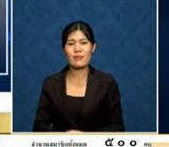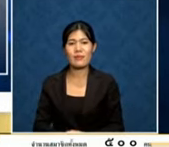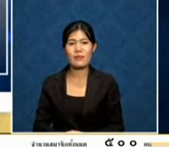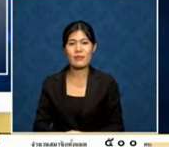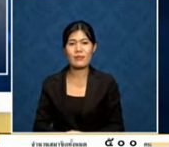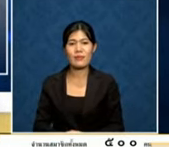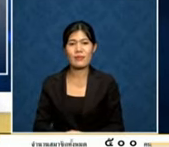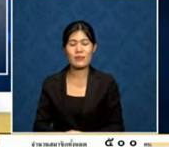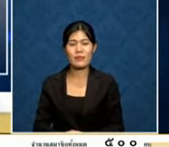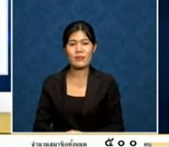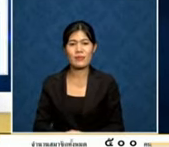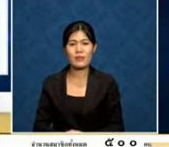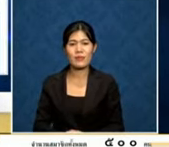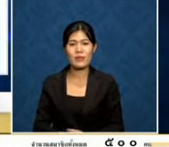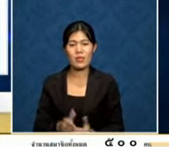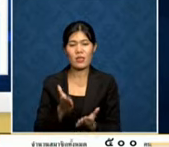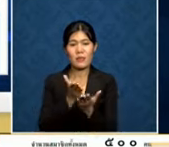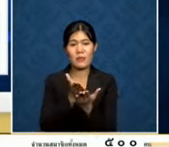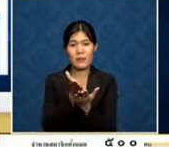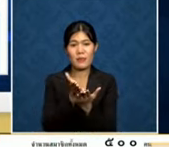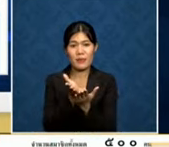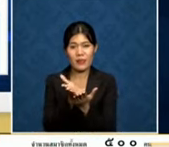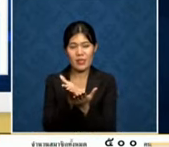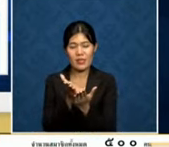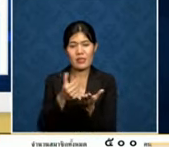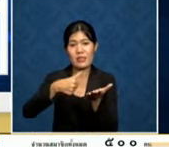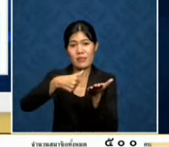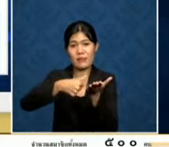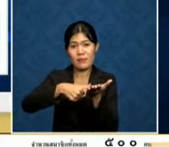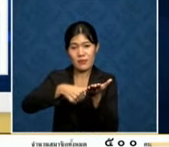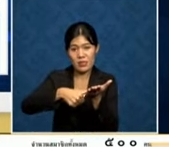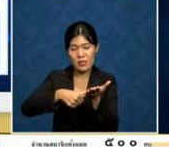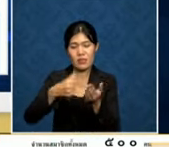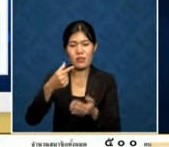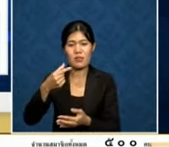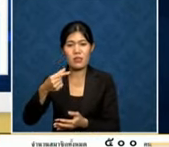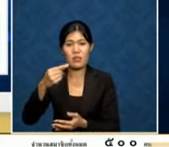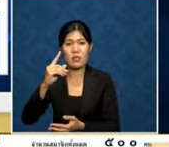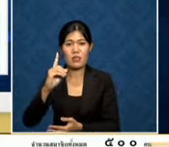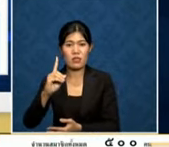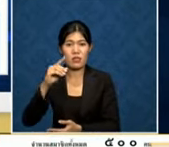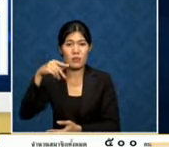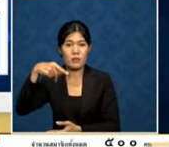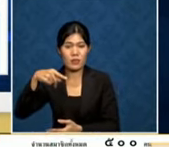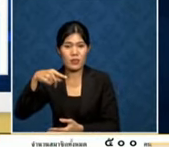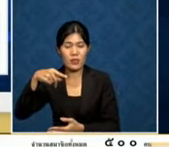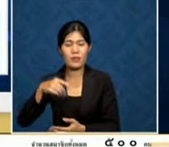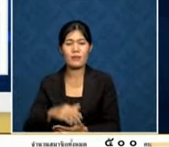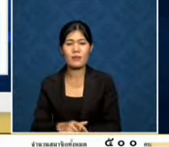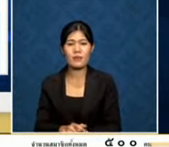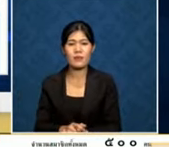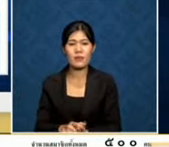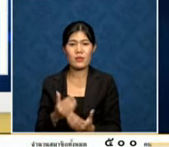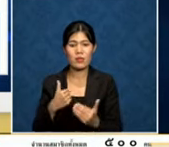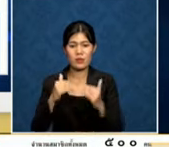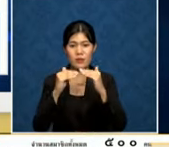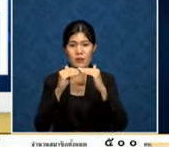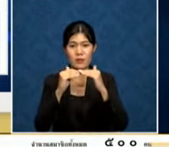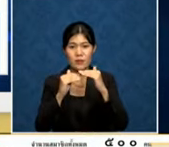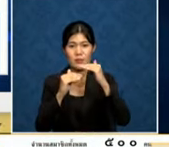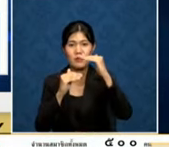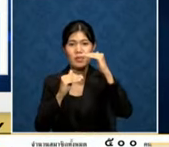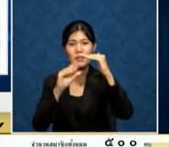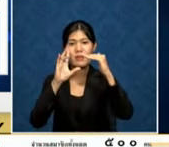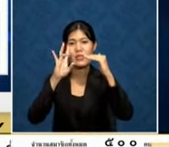เรื่องสัดส่วนหนี้สาธารณะต่อ GDPแม้ว่าปัจจุบันเรามีการขยายเพดานไปที่ 70%